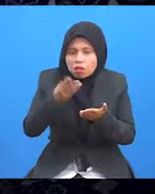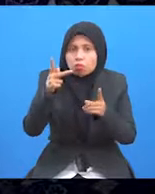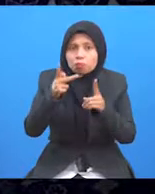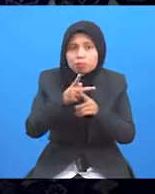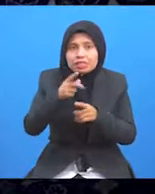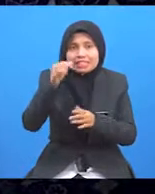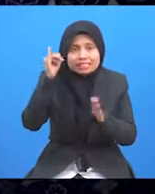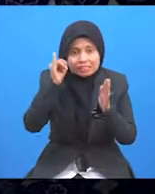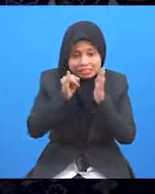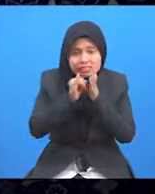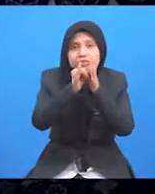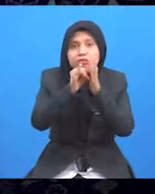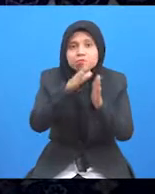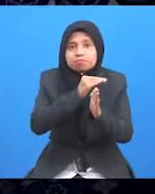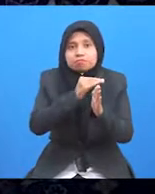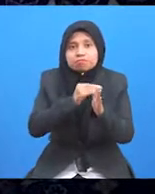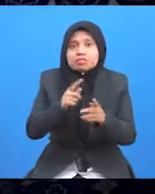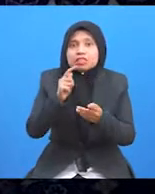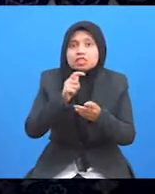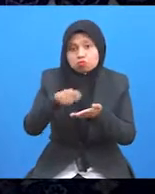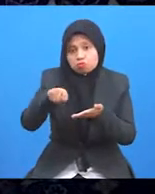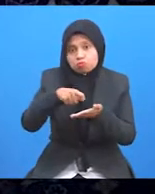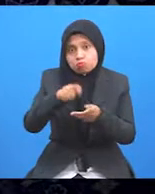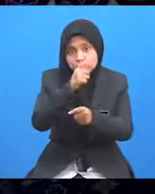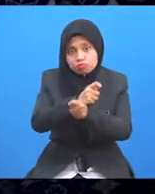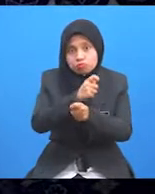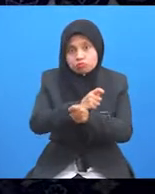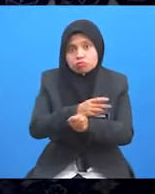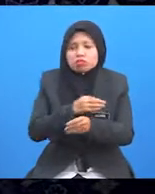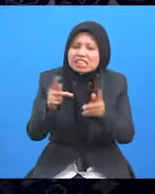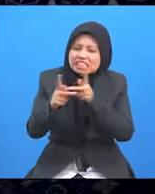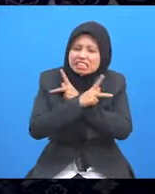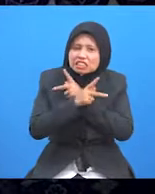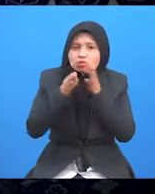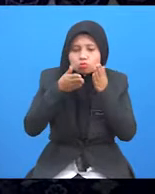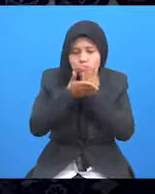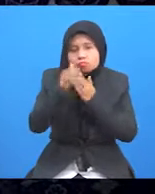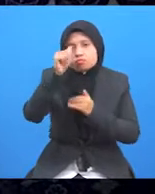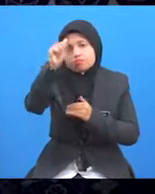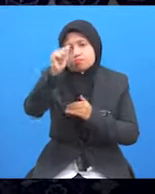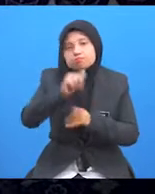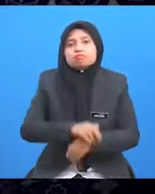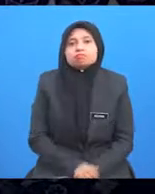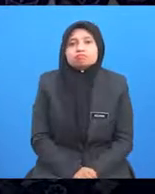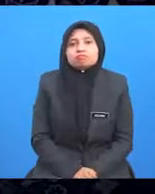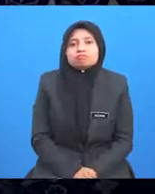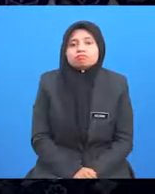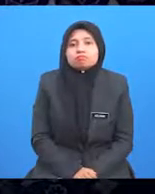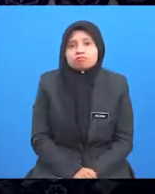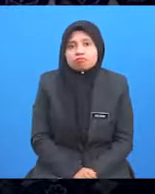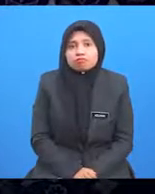menjadikan kita dikasihi oleh Allah Subhanahu Wa Taala. Manakala perkara yang dilarang pula